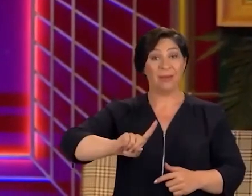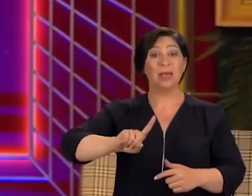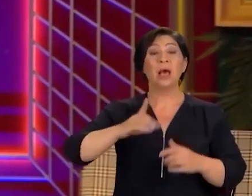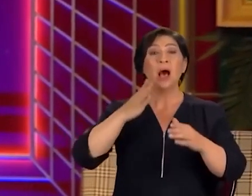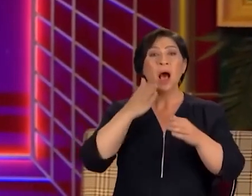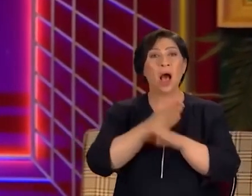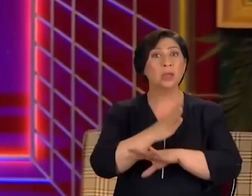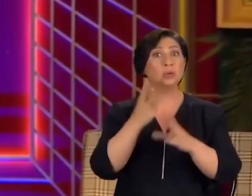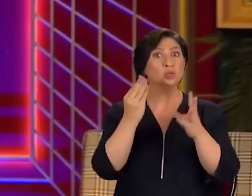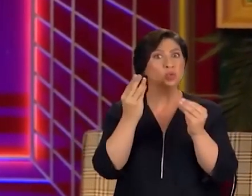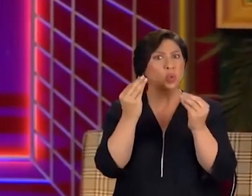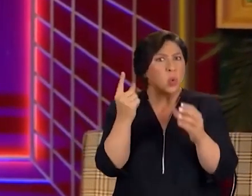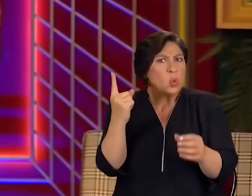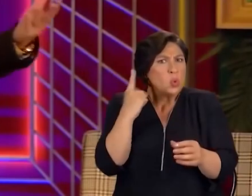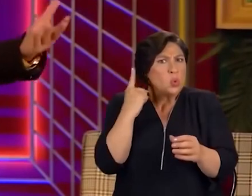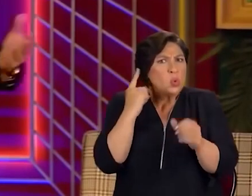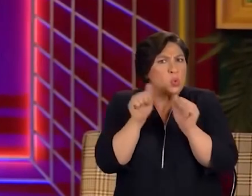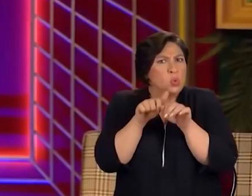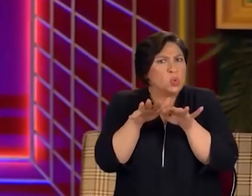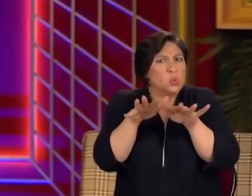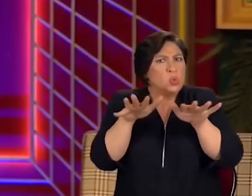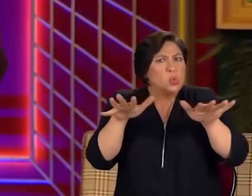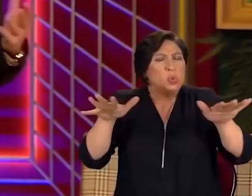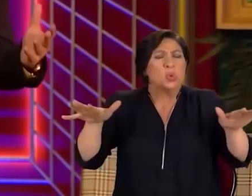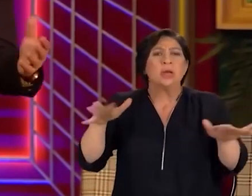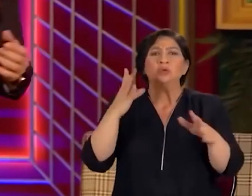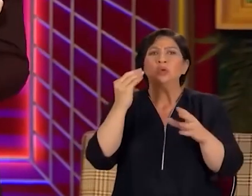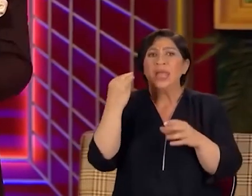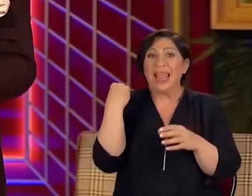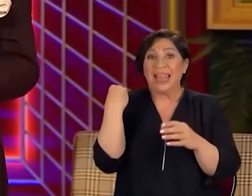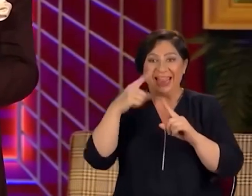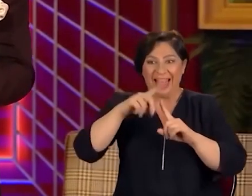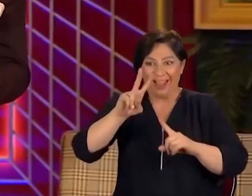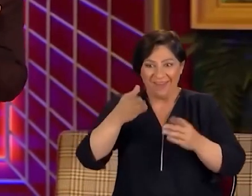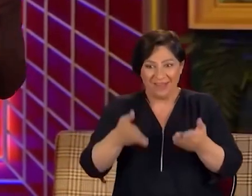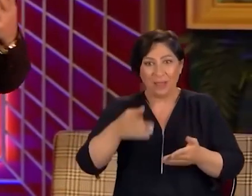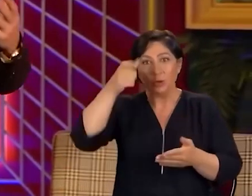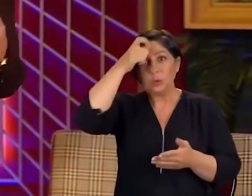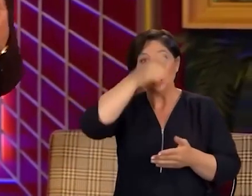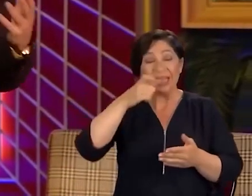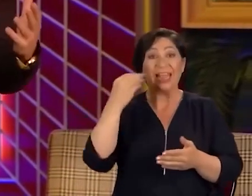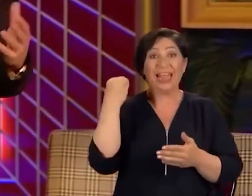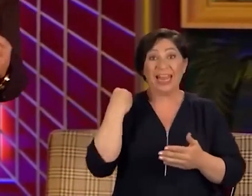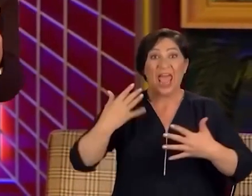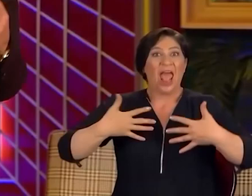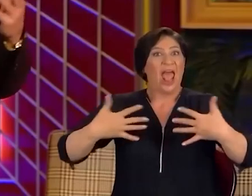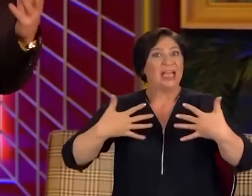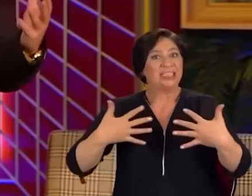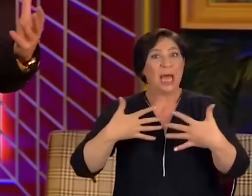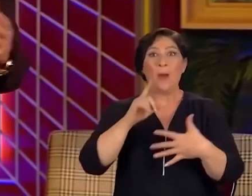hakikaten çok büyük ses getirdi. Birçok insan yeni kanalımız Türkiye'nin yeni